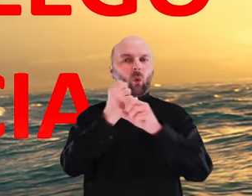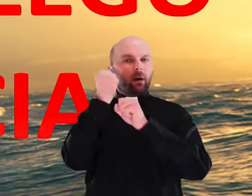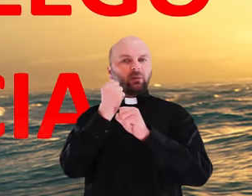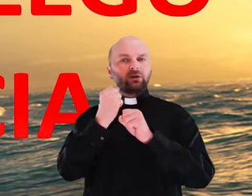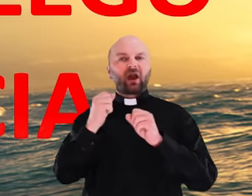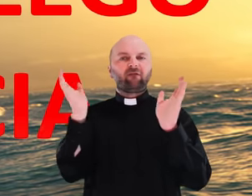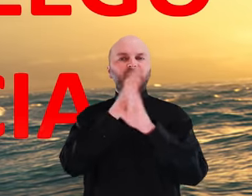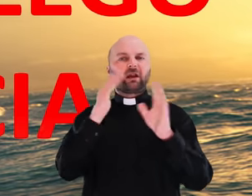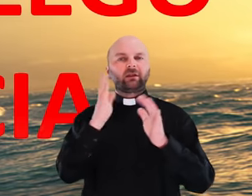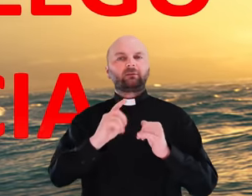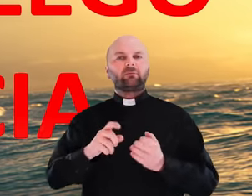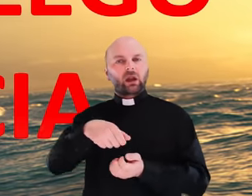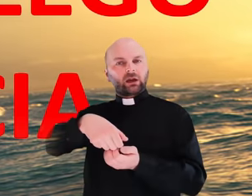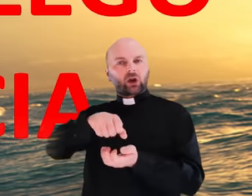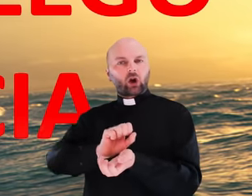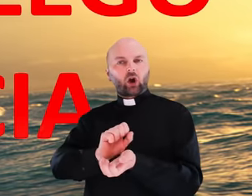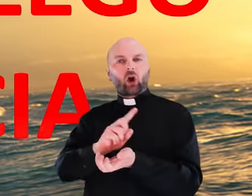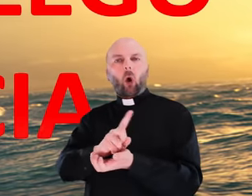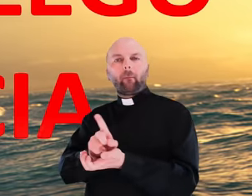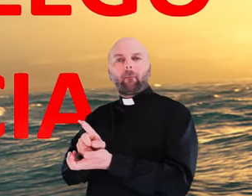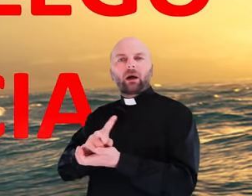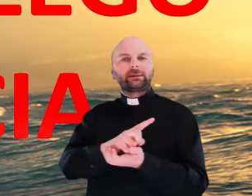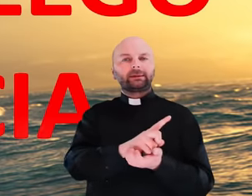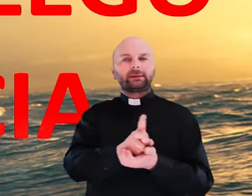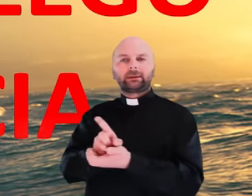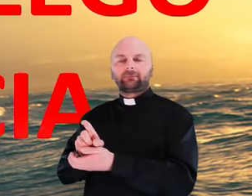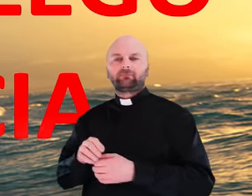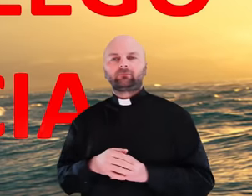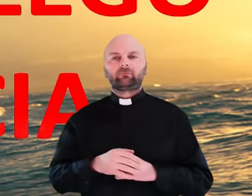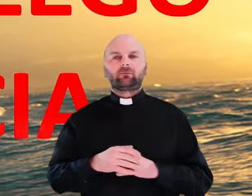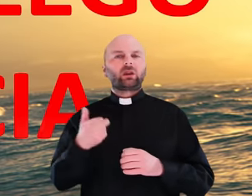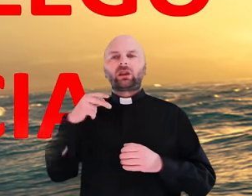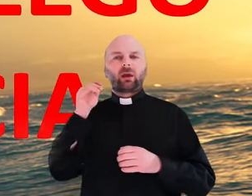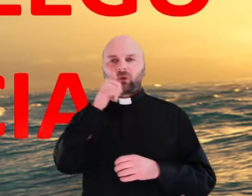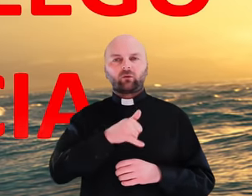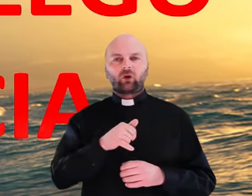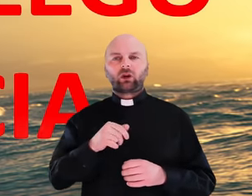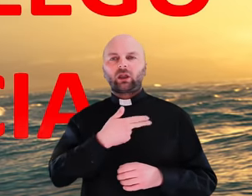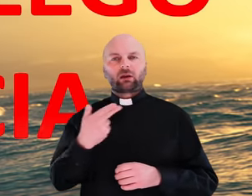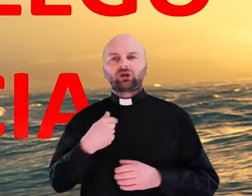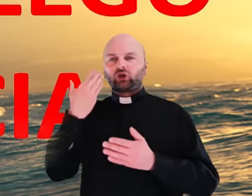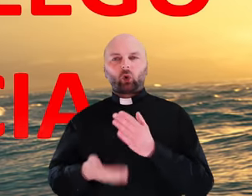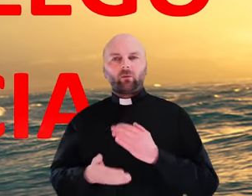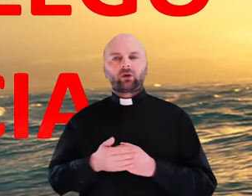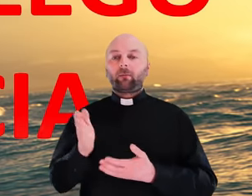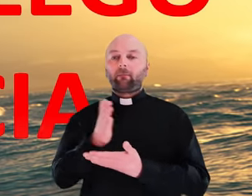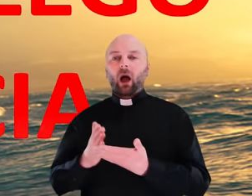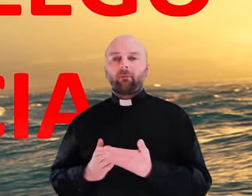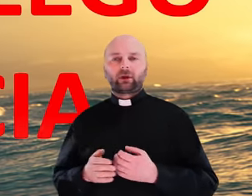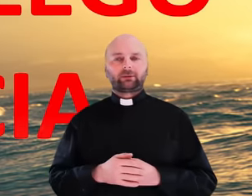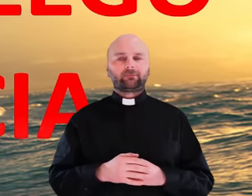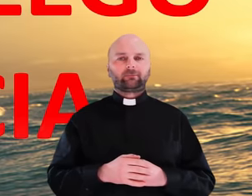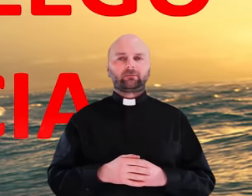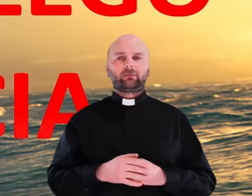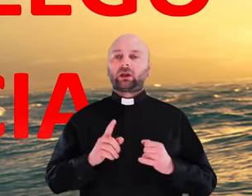wiatr, kompas, który nie pozwoli zgubić wam się na morzu, odpowiednie mapy, no i